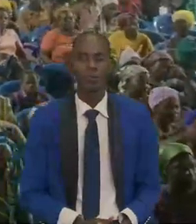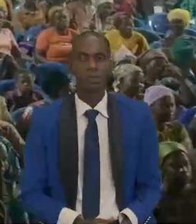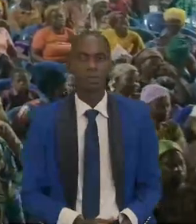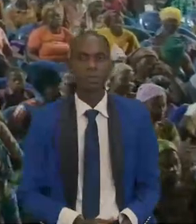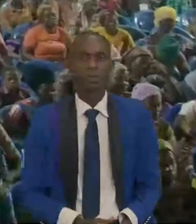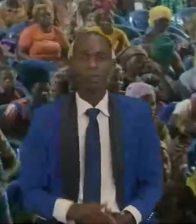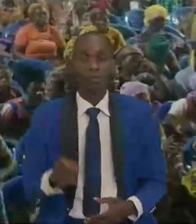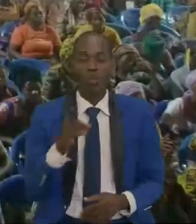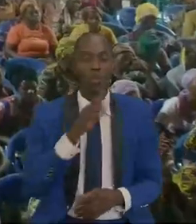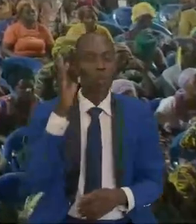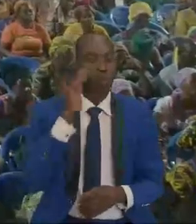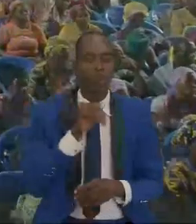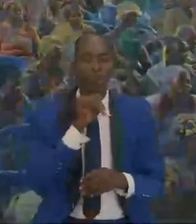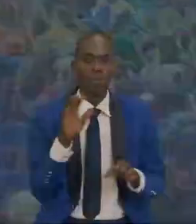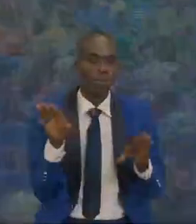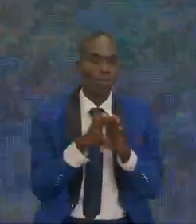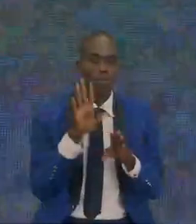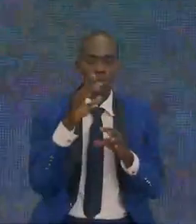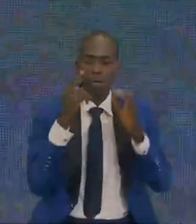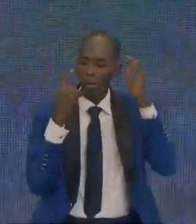yeux à votre guérison.